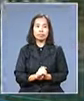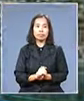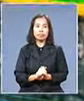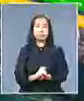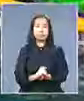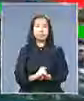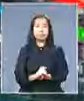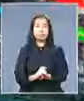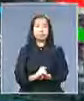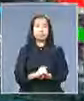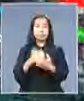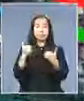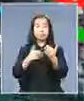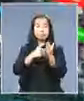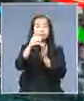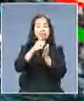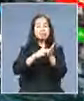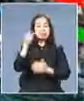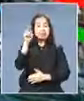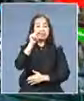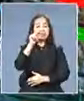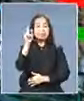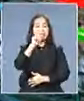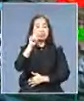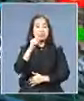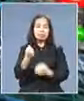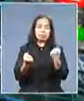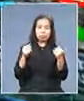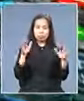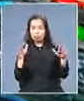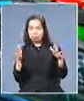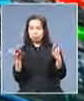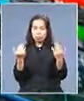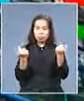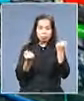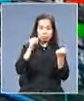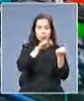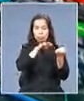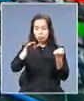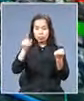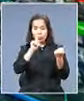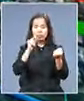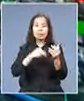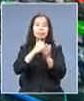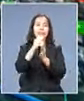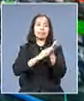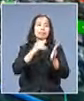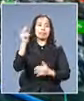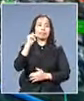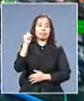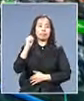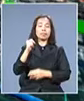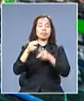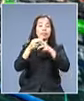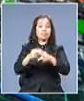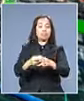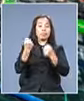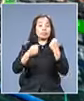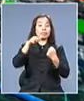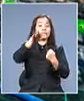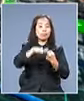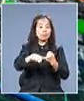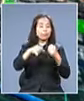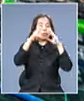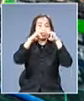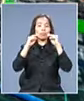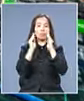สำหรับการจอดรถนะครับท่านผู้ชมอาจจะสงสัยว่ามีที่จอดรถตรงไหนบ้างนะครับสีน้ำเงินจะแสดงถึงที่จอดรถนะครับไม่ว่าจะเป็นวัดโสมนัสนะ